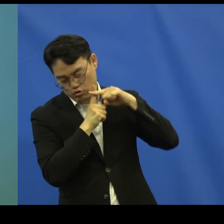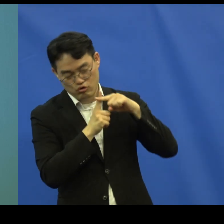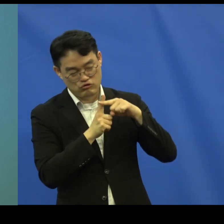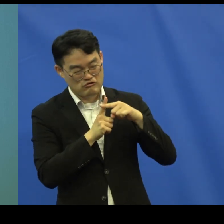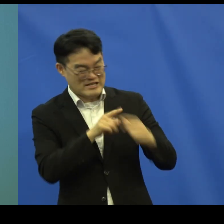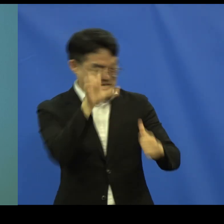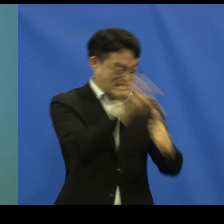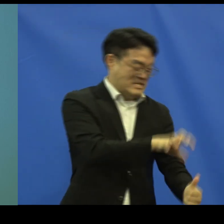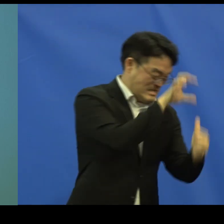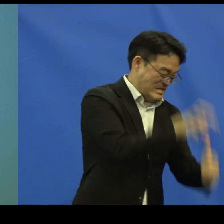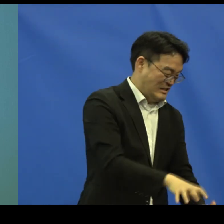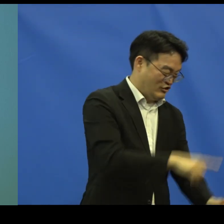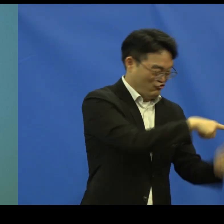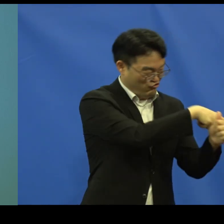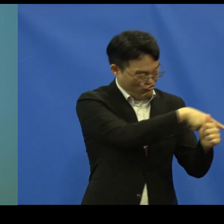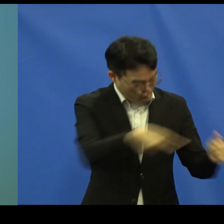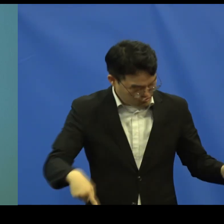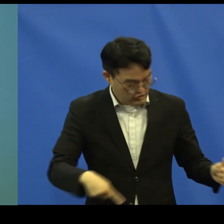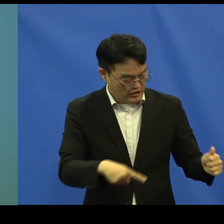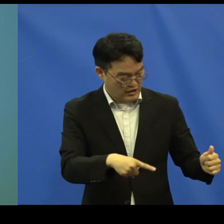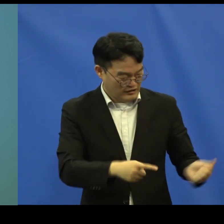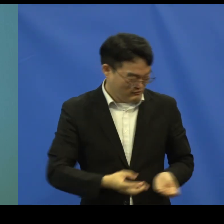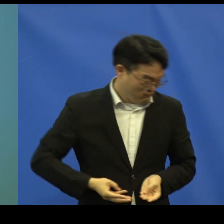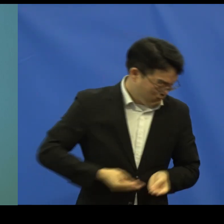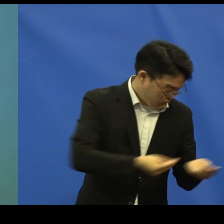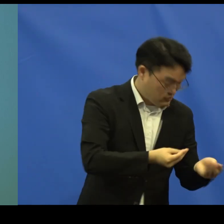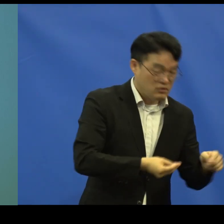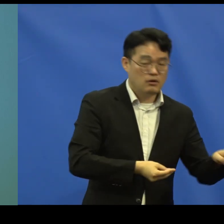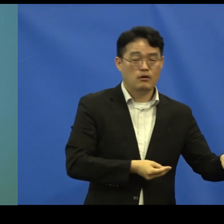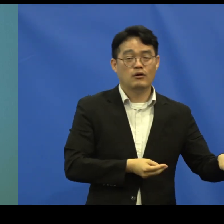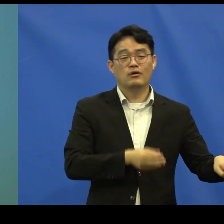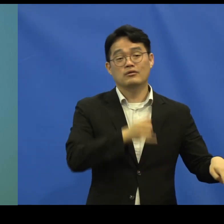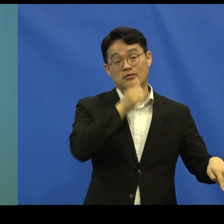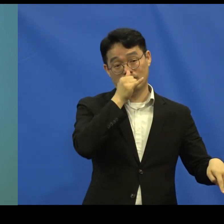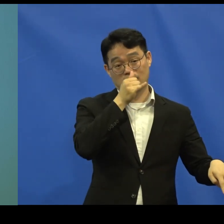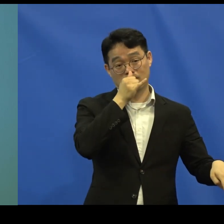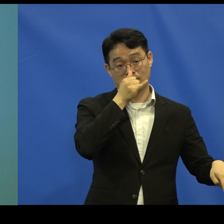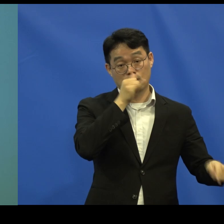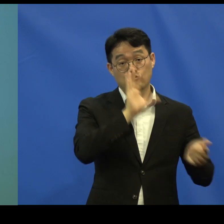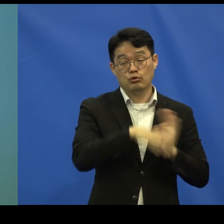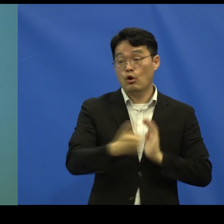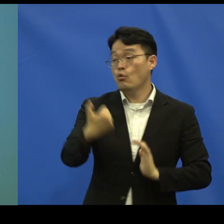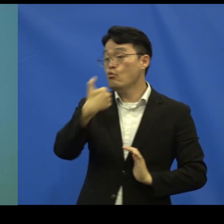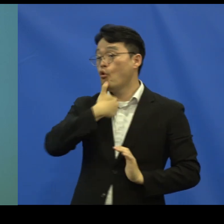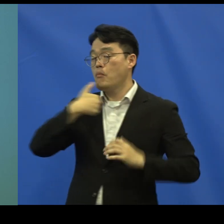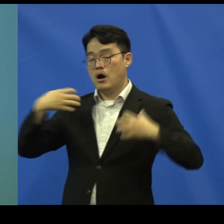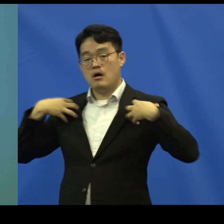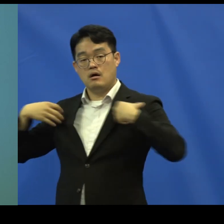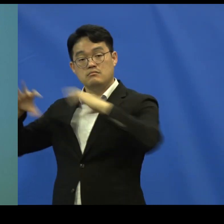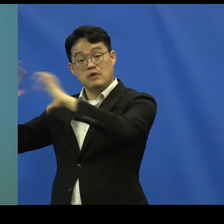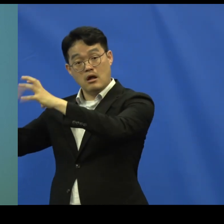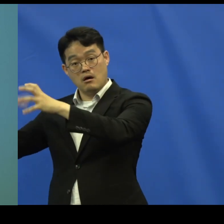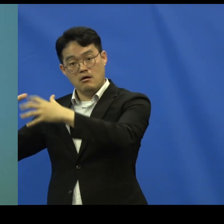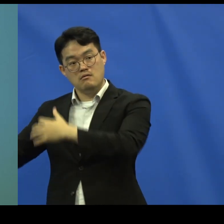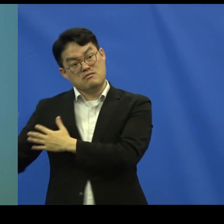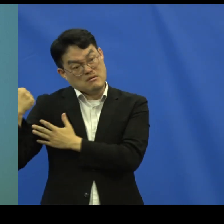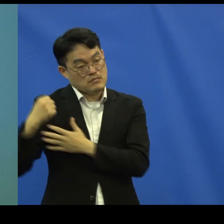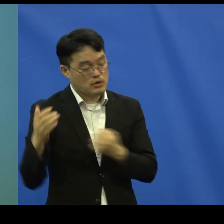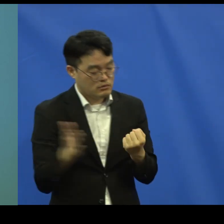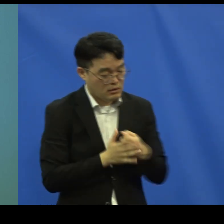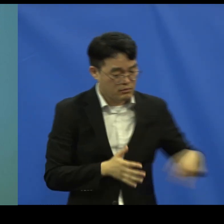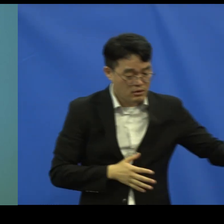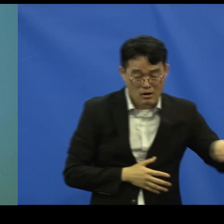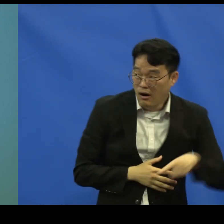믿는 하나님의 백성들을 억압할 때 그 권세가 영원할 것처럼 보였죠. 그러니까 성도들이 믿음을 지켜내기